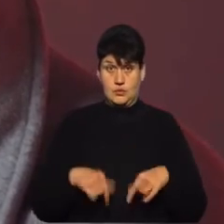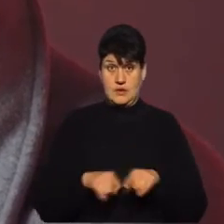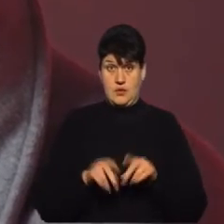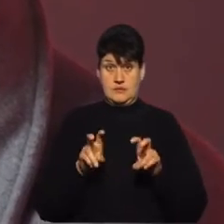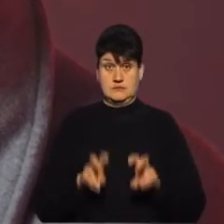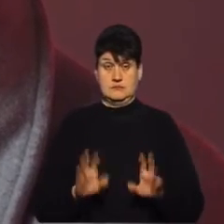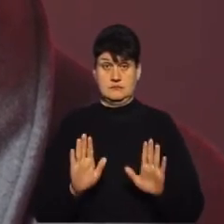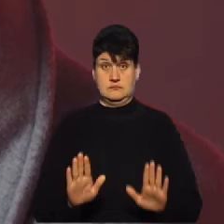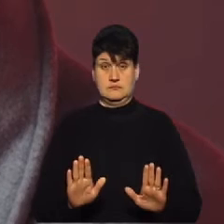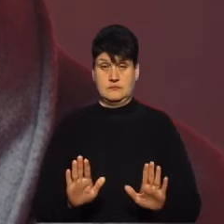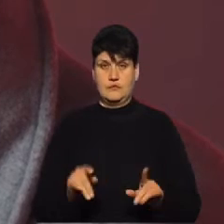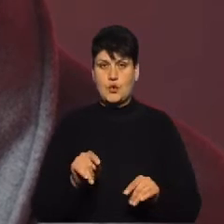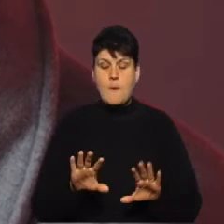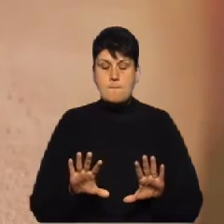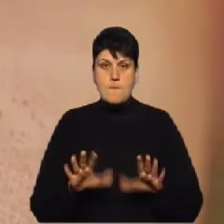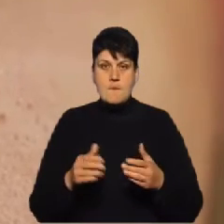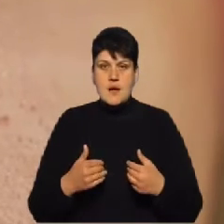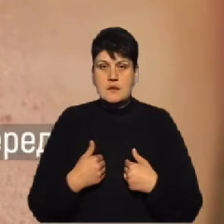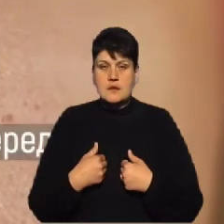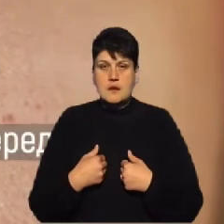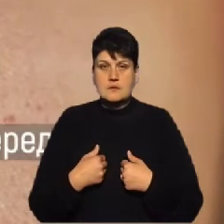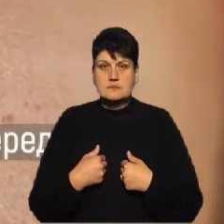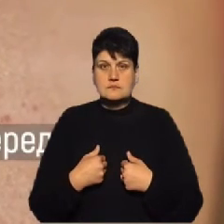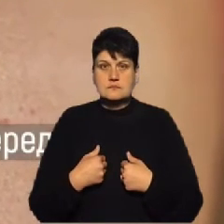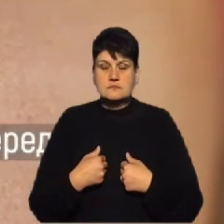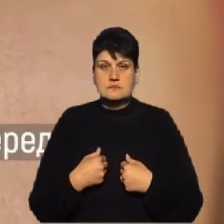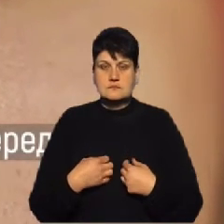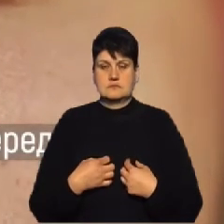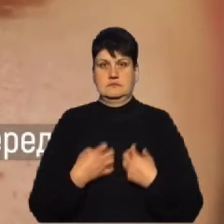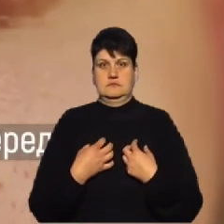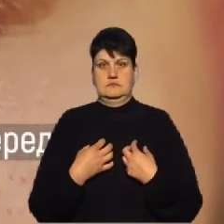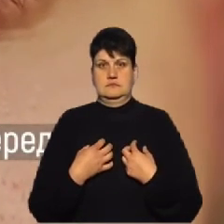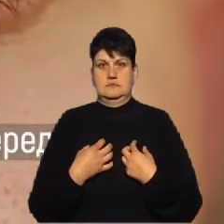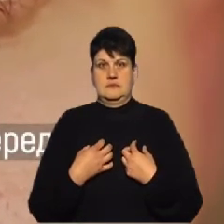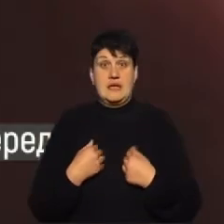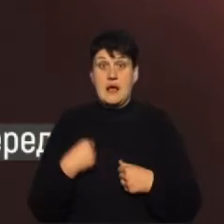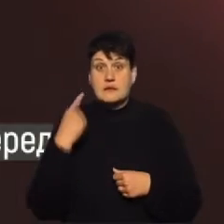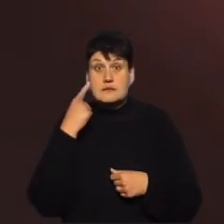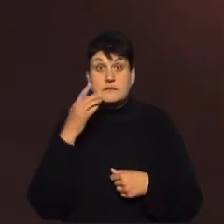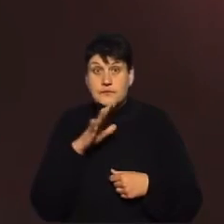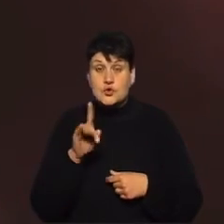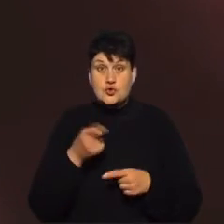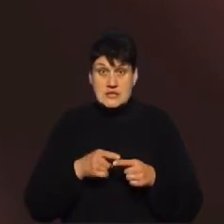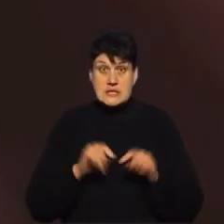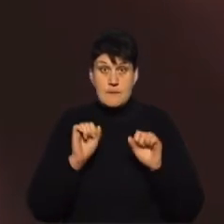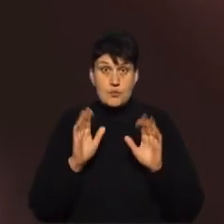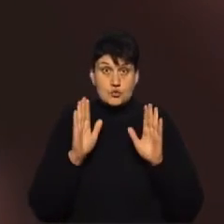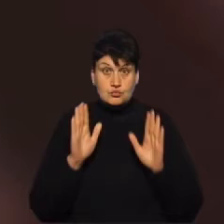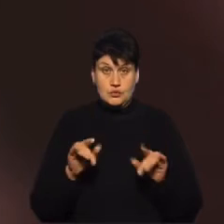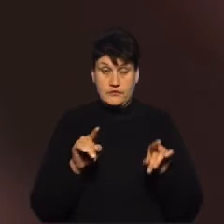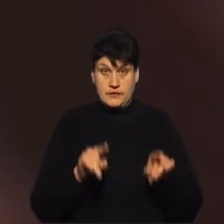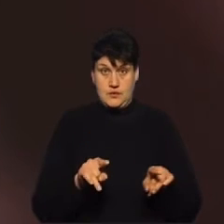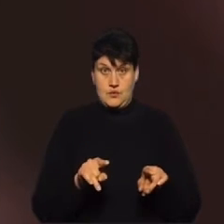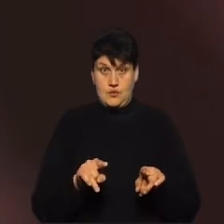я закляк. Я не очікував, що це може взагалі статися в такому середовищі, як